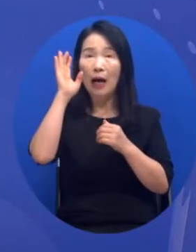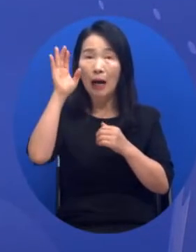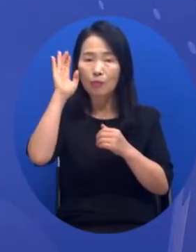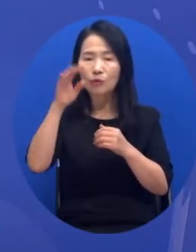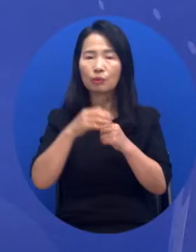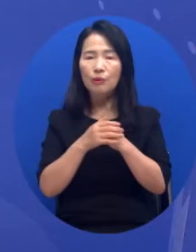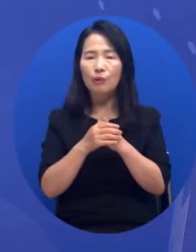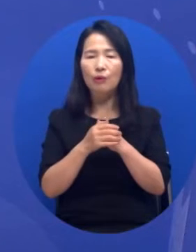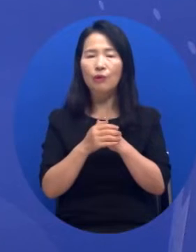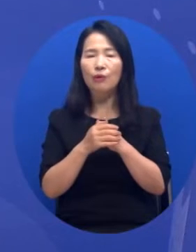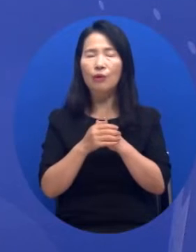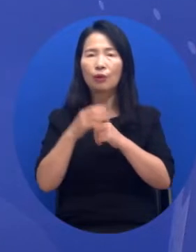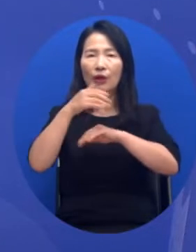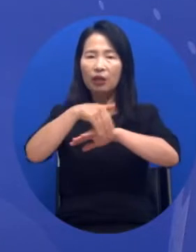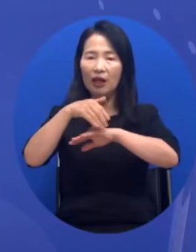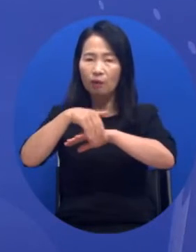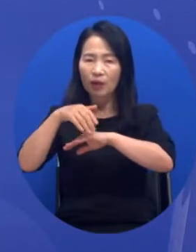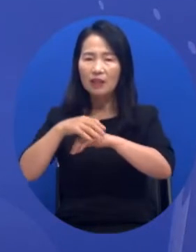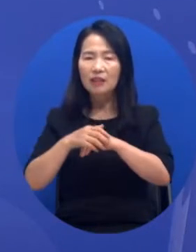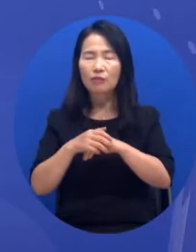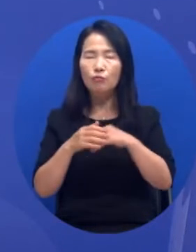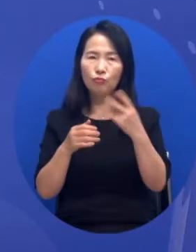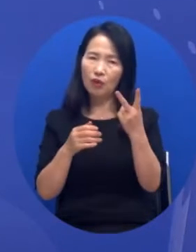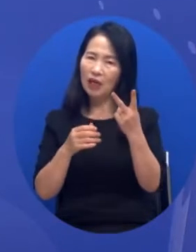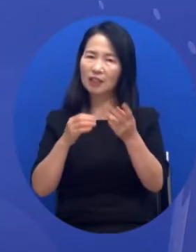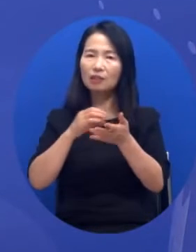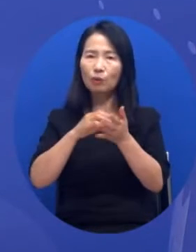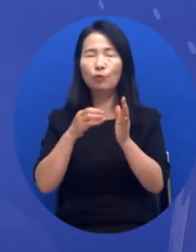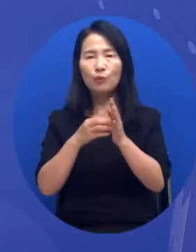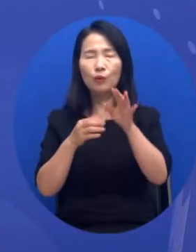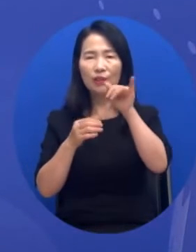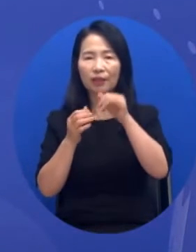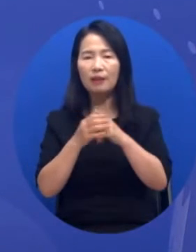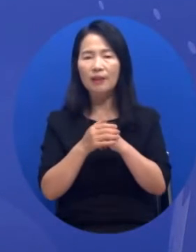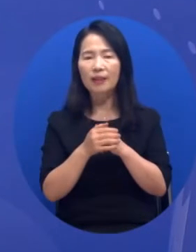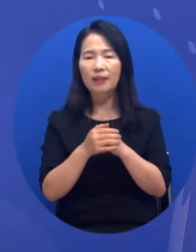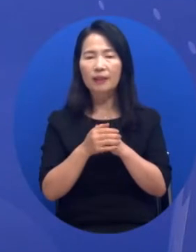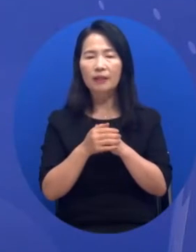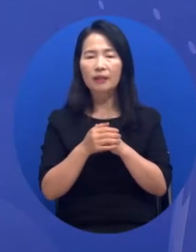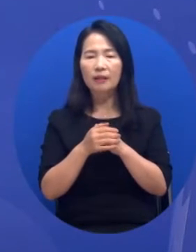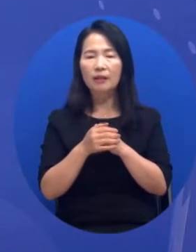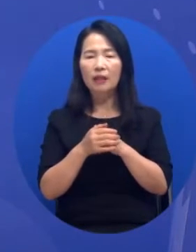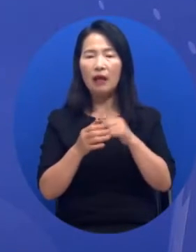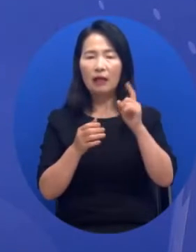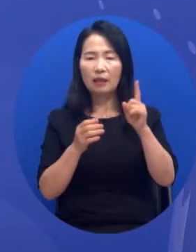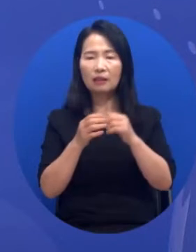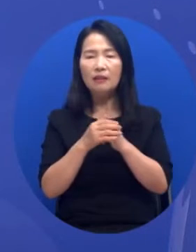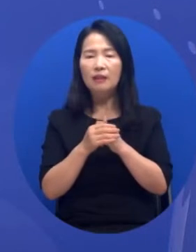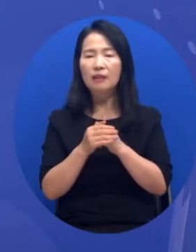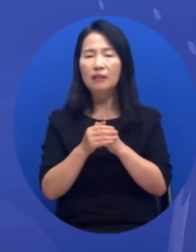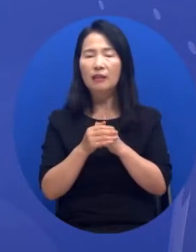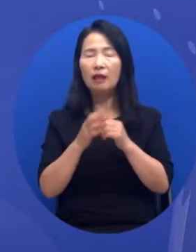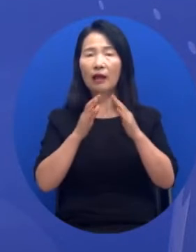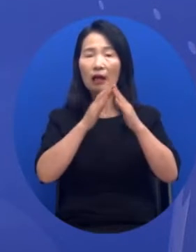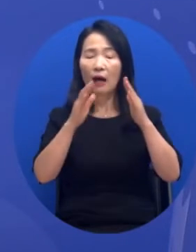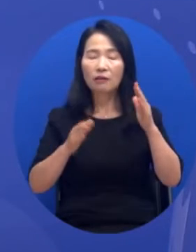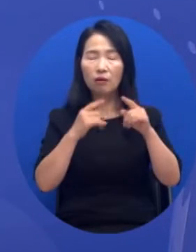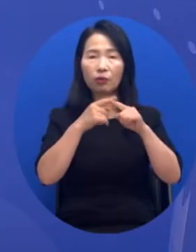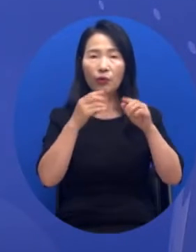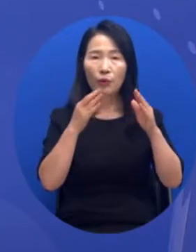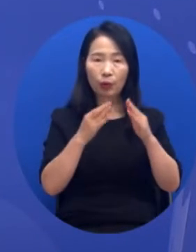앞으로의 이제 계획은 두 가지 정도로 지금 준비를 하고 있습니다. 하나는 가정교회